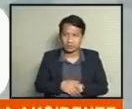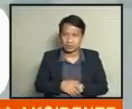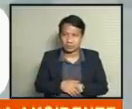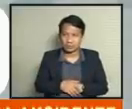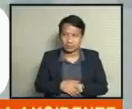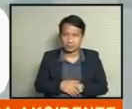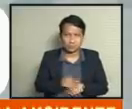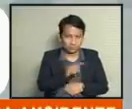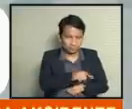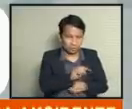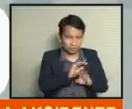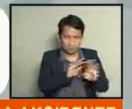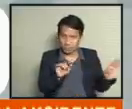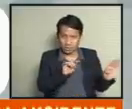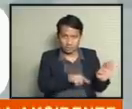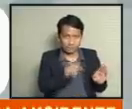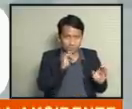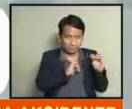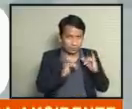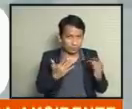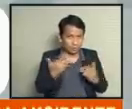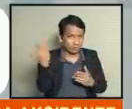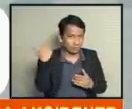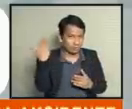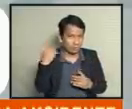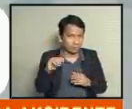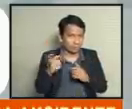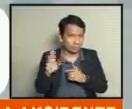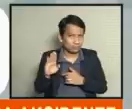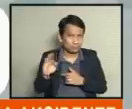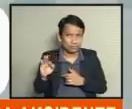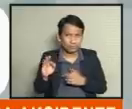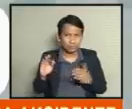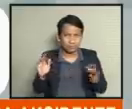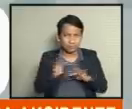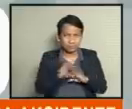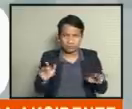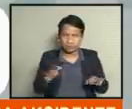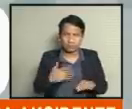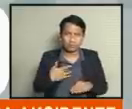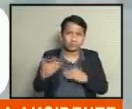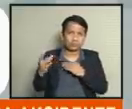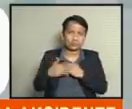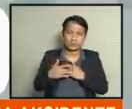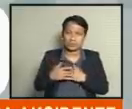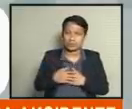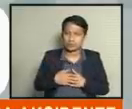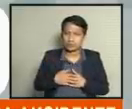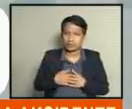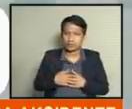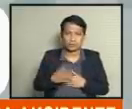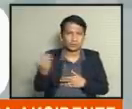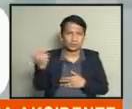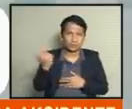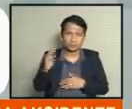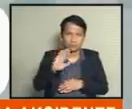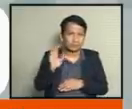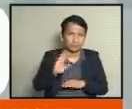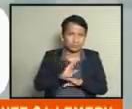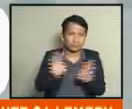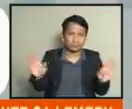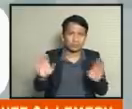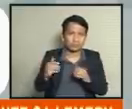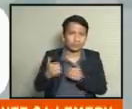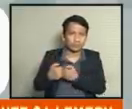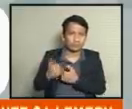Bisyo? Wala ka bang karelasyon dati? Wala po. Never po akong nakipag-relasyon. Never ka nakipag-relasyon?